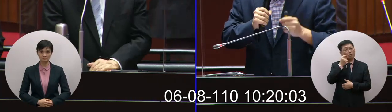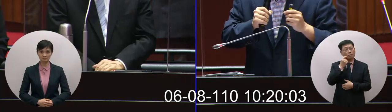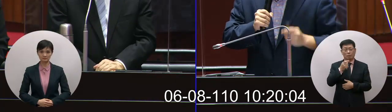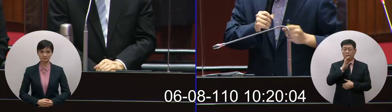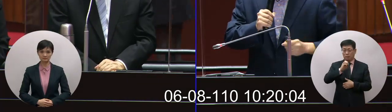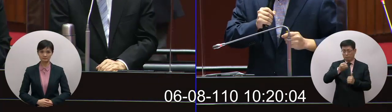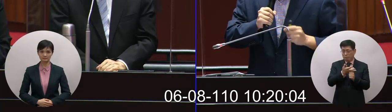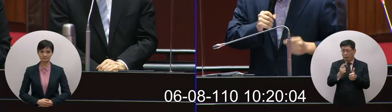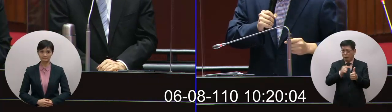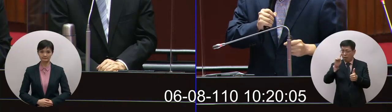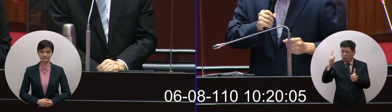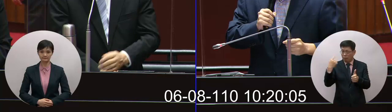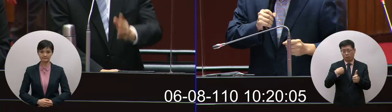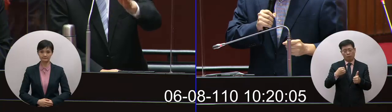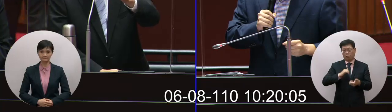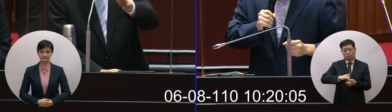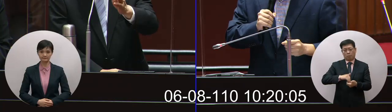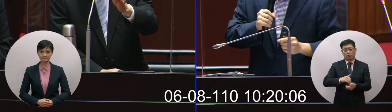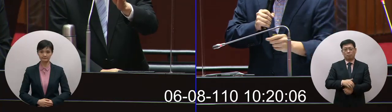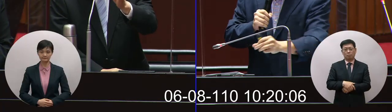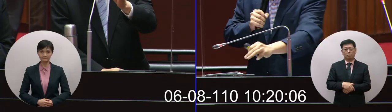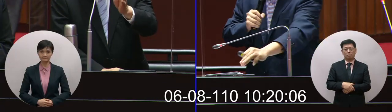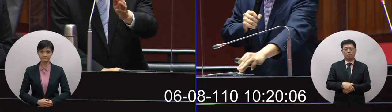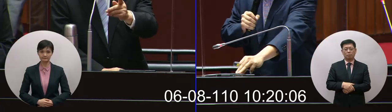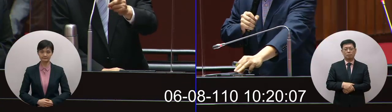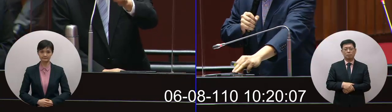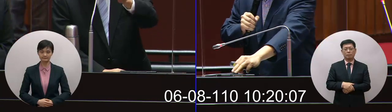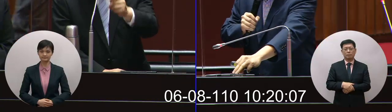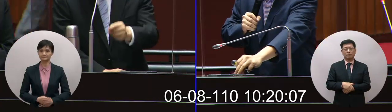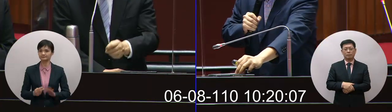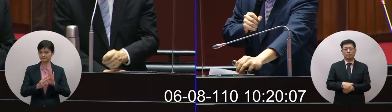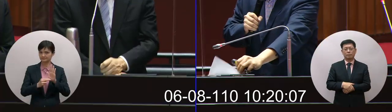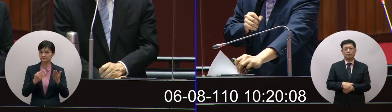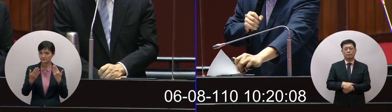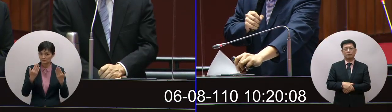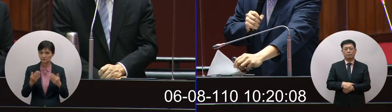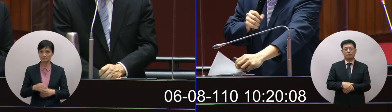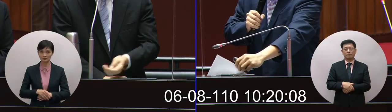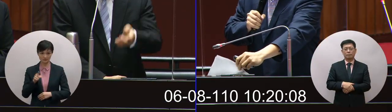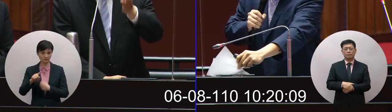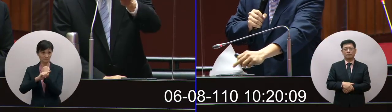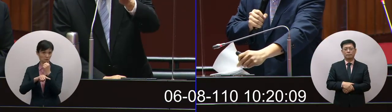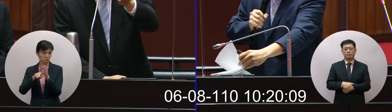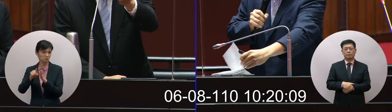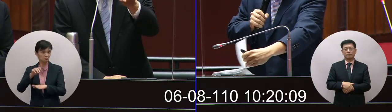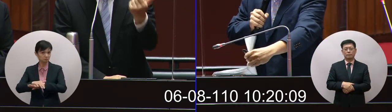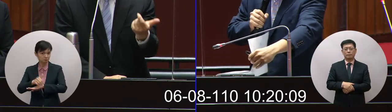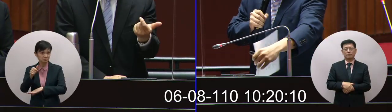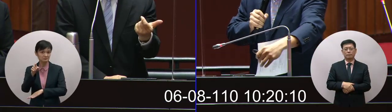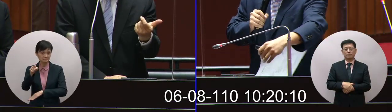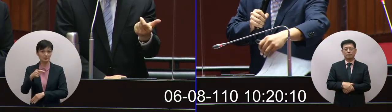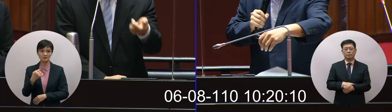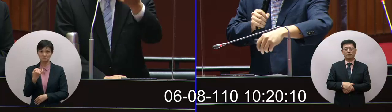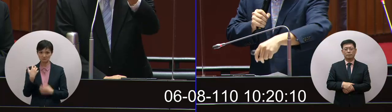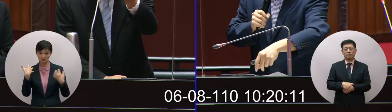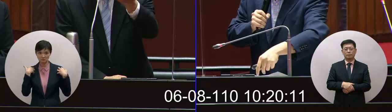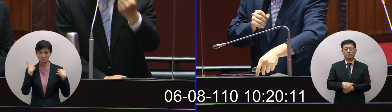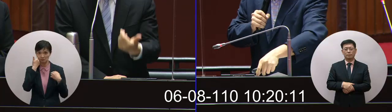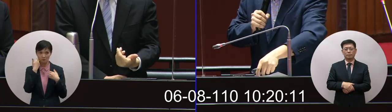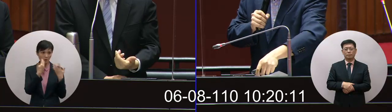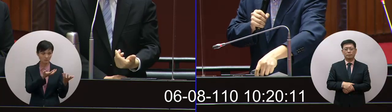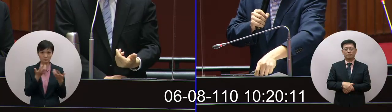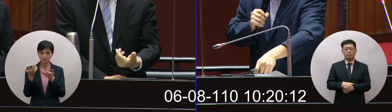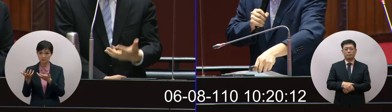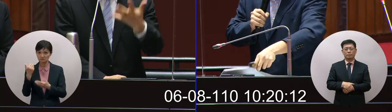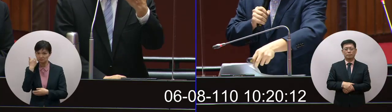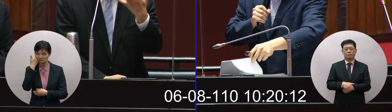个染疫的这个状况如何啊？ 这哦，咱讲好清楚，这委员是法律专家， 对 哦，可不可归责？ 对， 不可